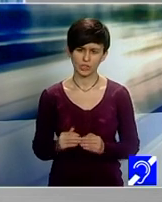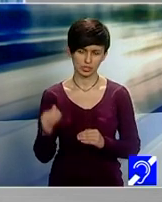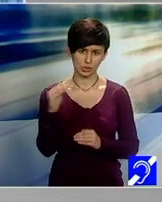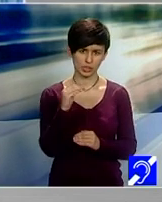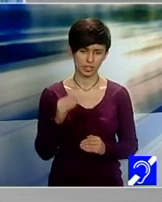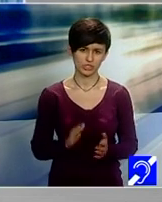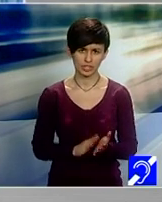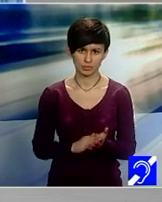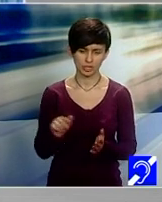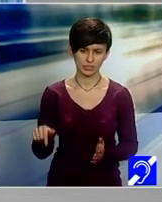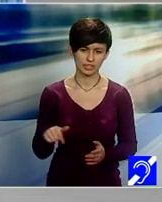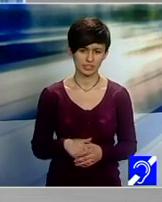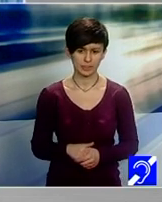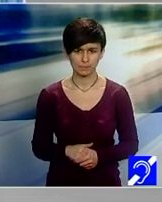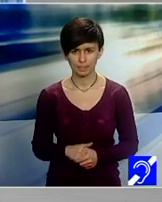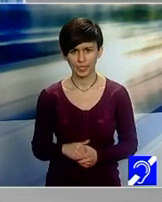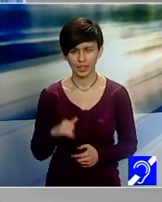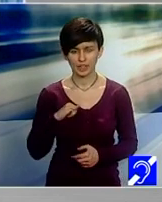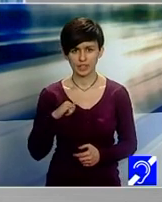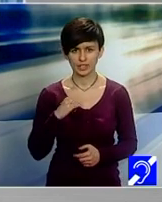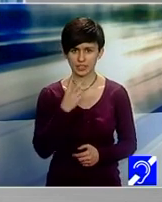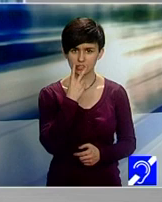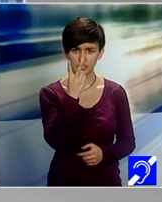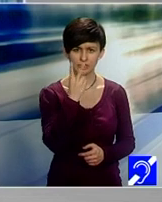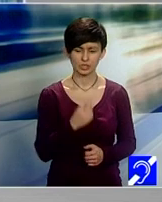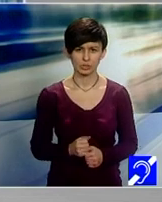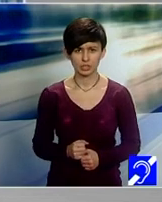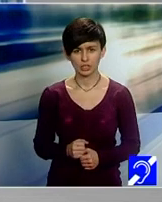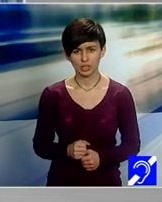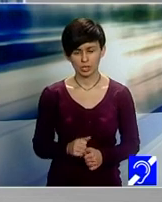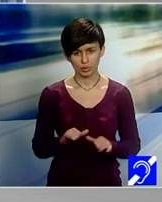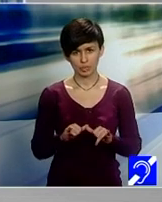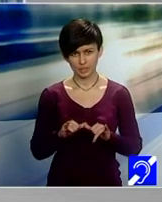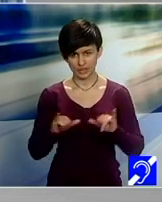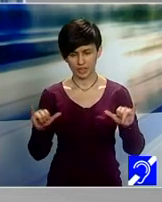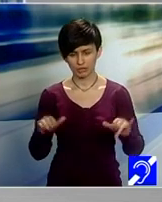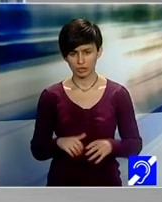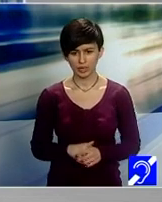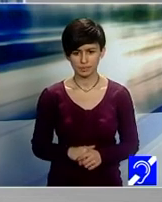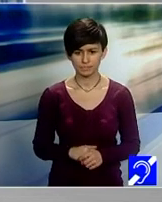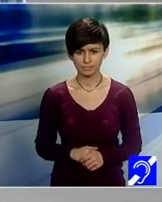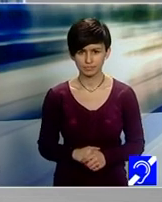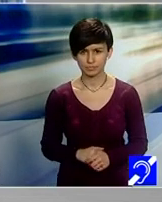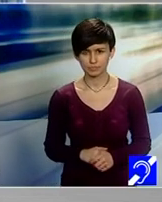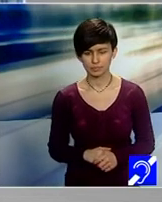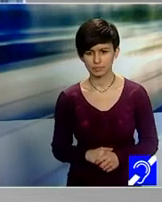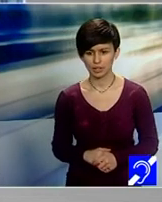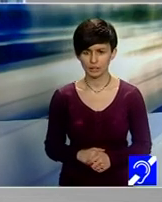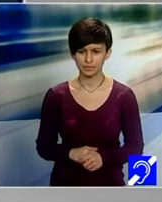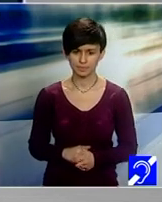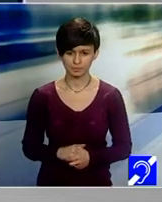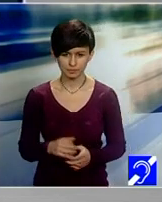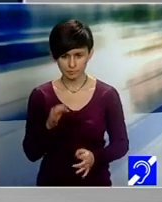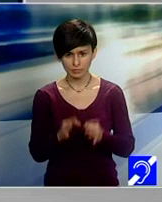cred. Interesant de văzut cum o să evolueze. În analiza dumneavoastră, ce ați mai punctat?